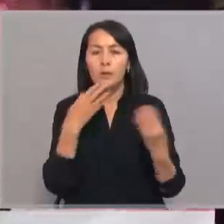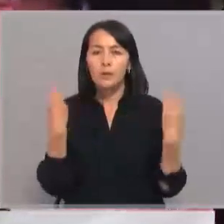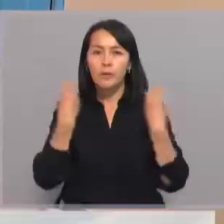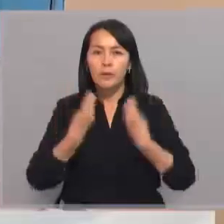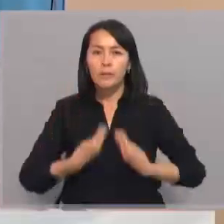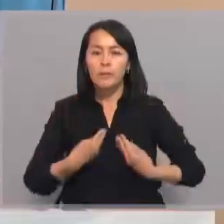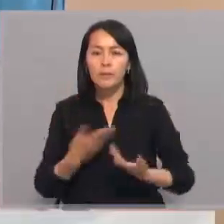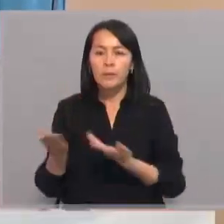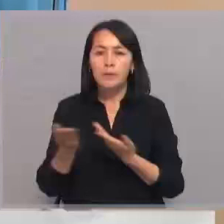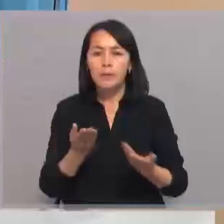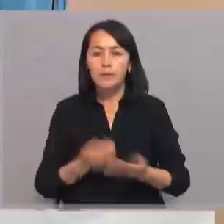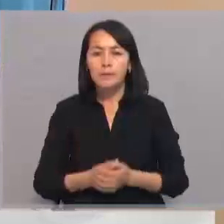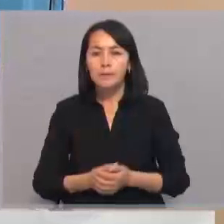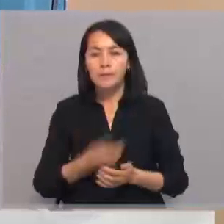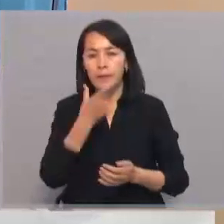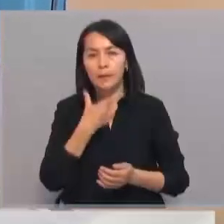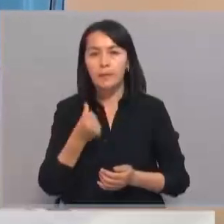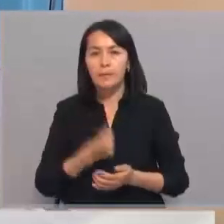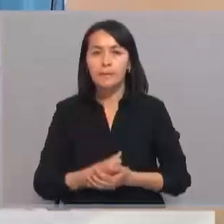киімдерін кие келіпті. Жарасымды.